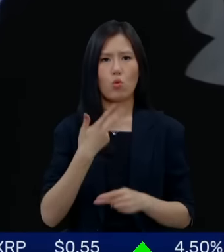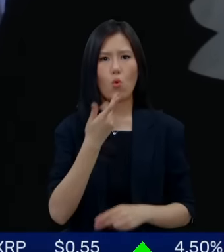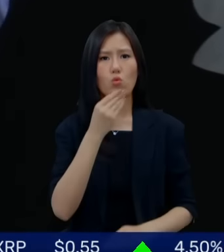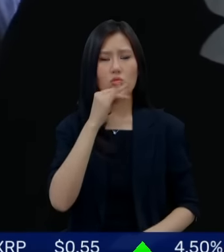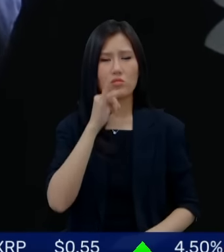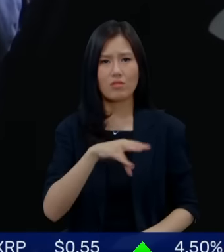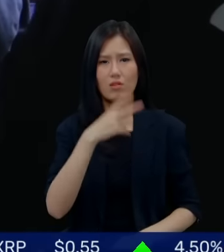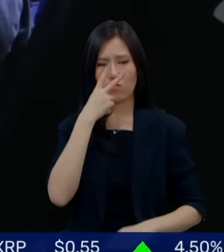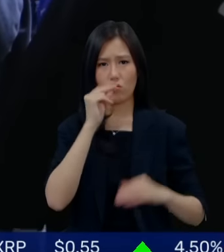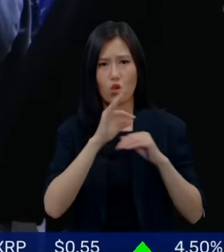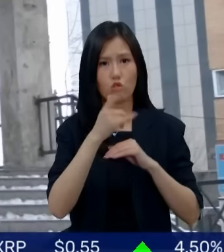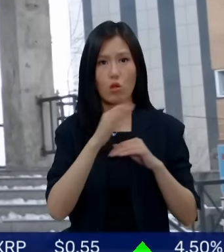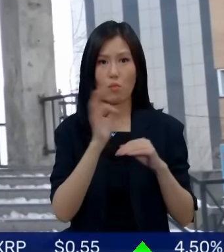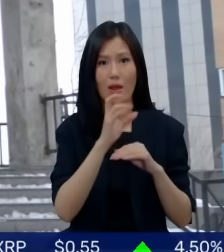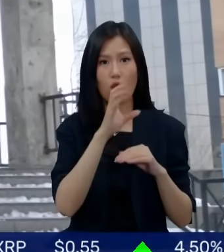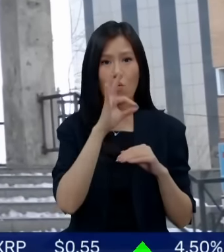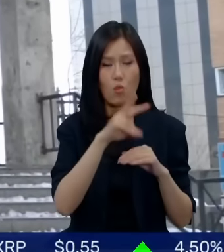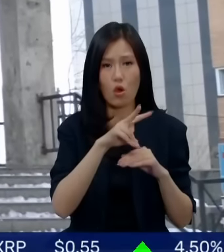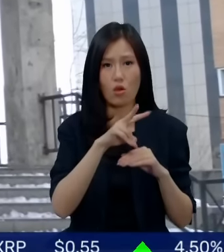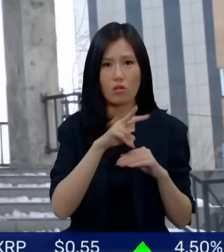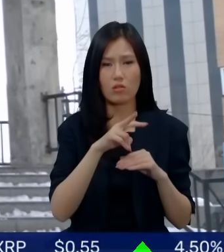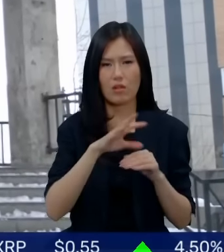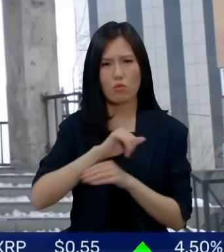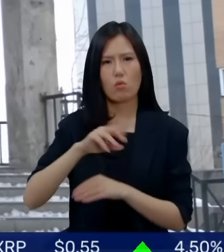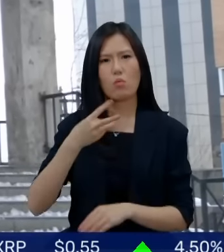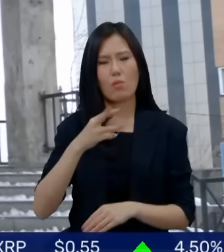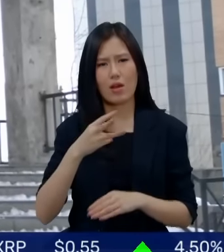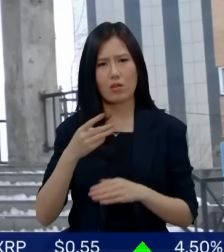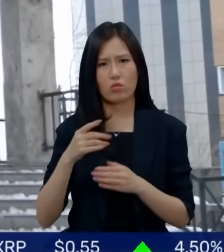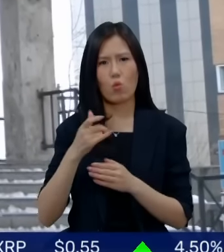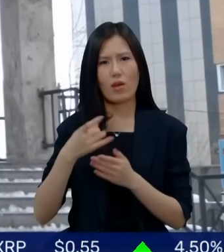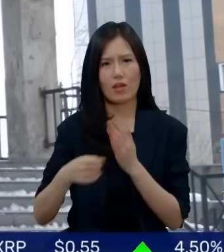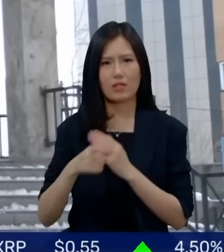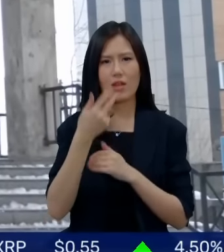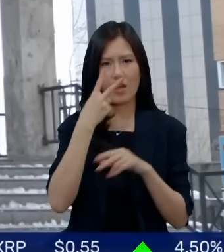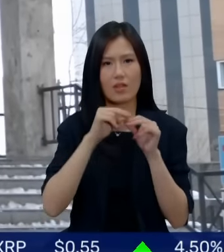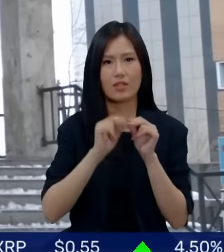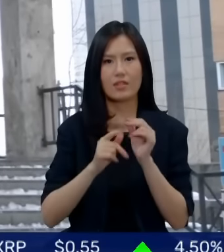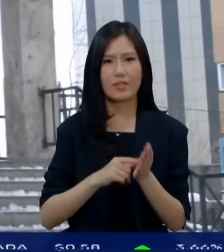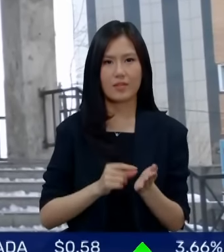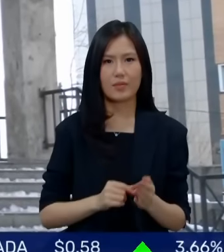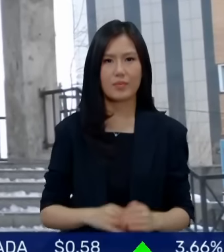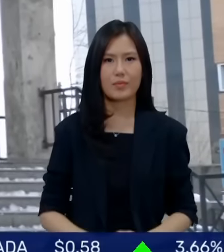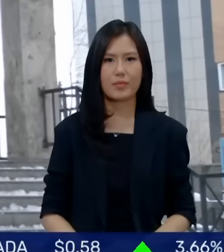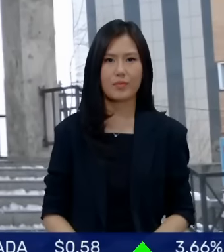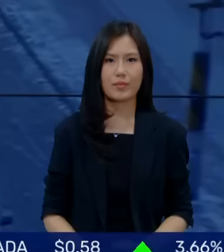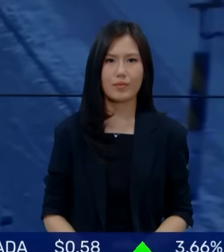ороагүй бол машиныхаа дугаарыг бүртгэлтэй байгаа эсхийг дахин нэг нэгтлэхийг сануулж байна.